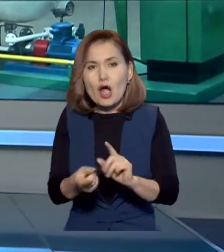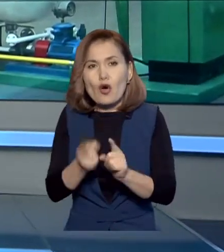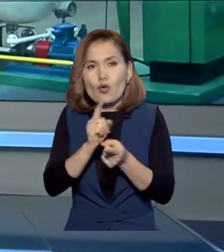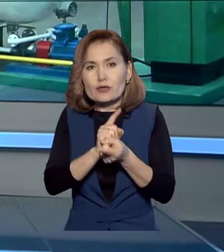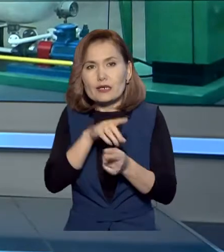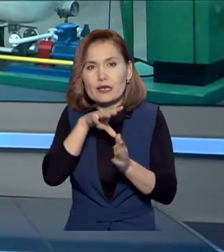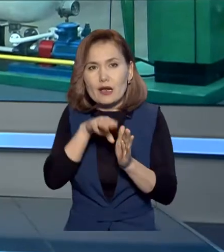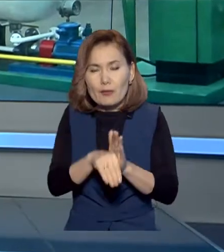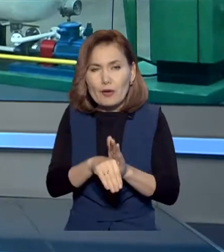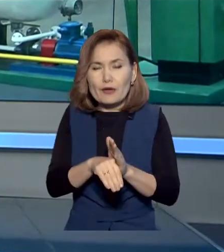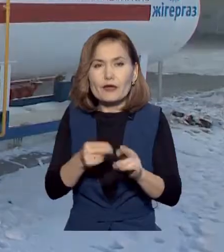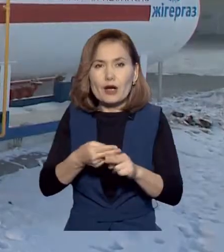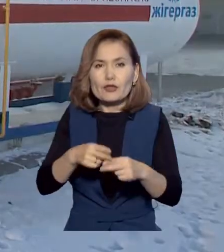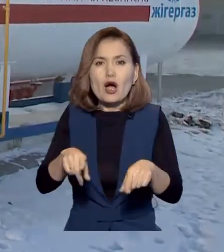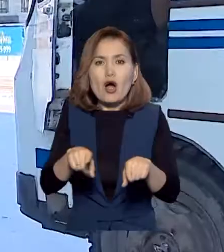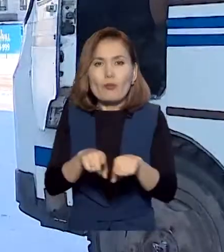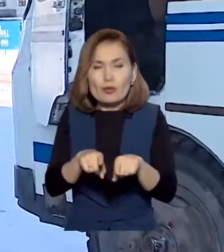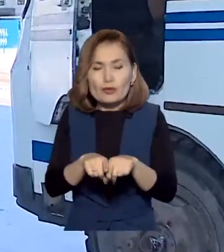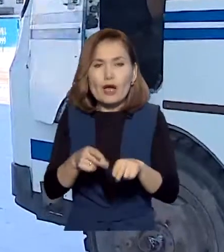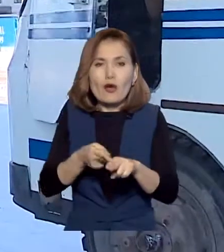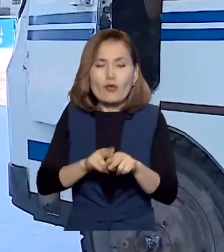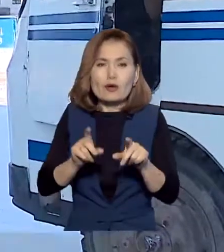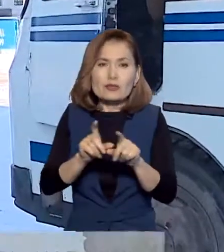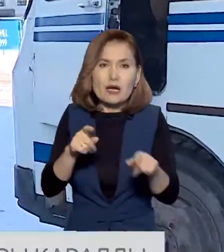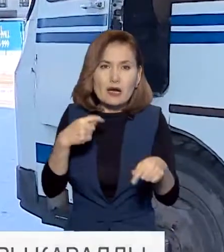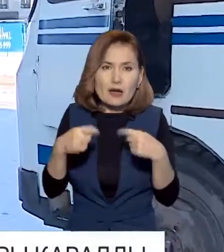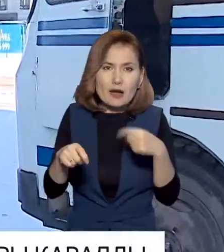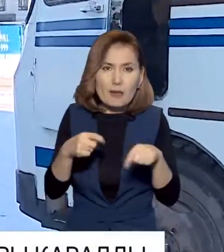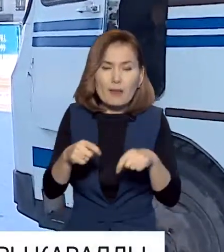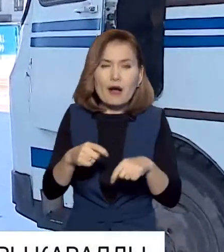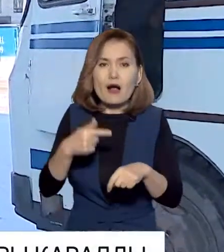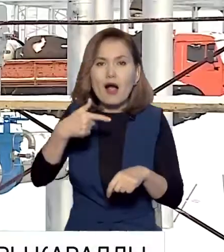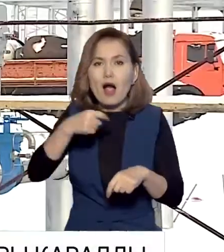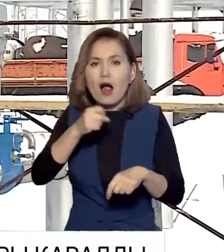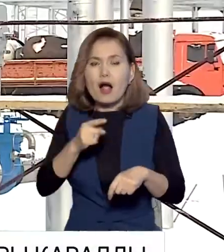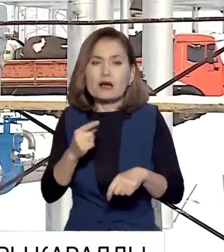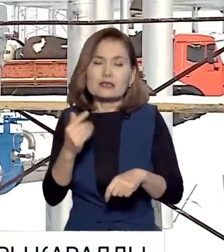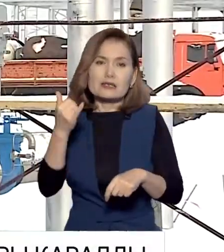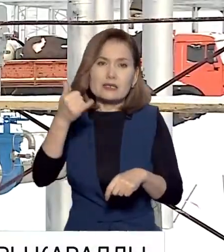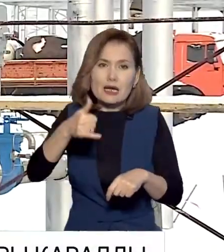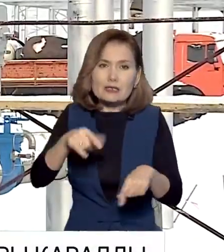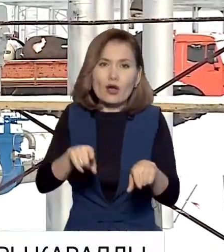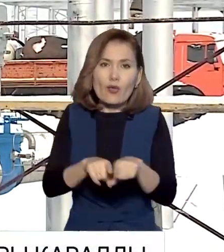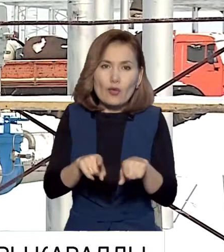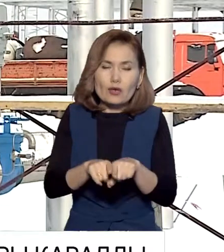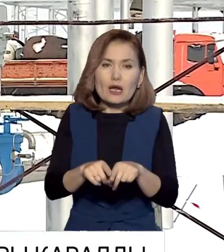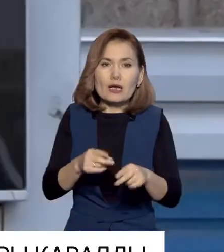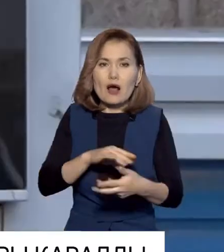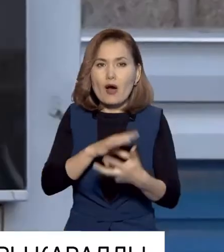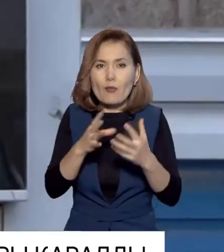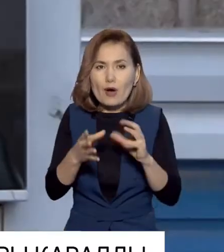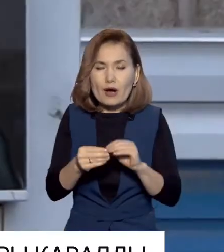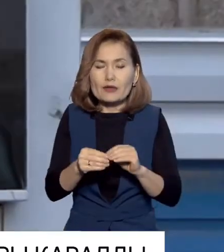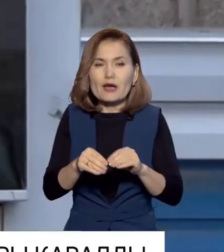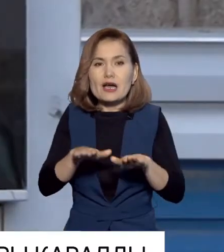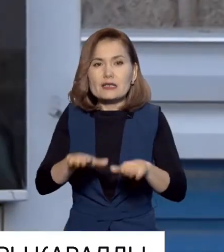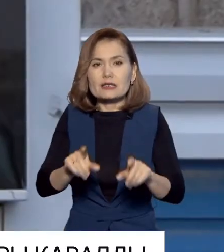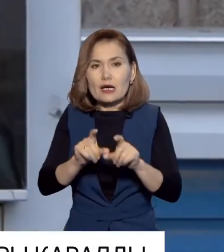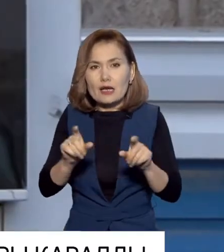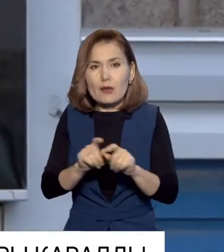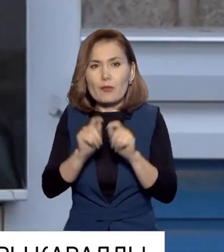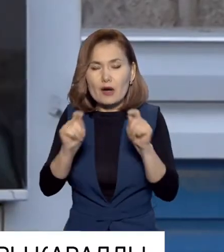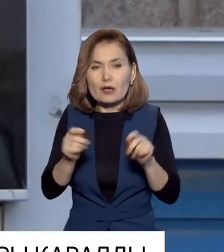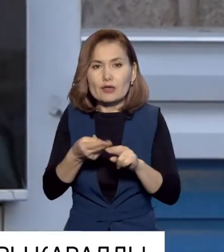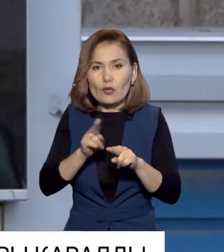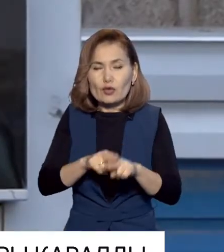енгізілді. Мұндай құқыққа автогаз құю станциялары, газ желісі ұйымдары, газ толтыру бекеттері, газ толтыру станциялары